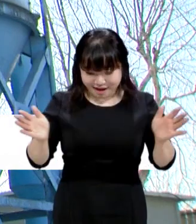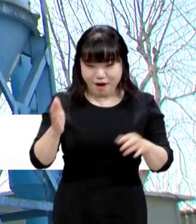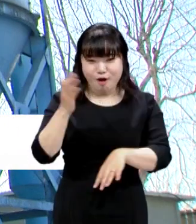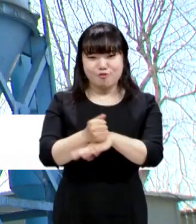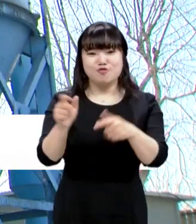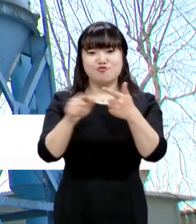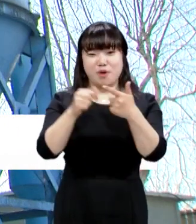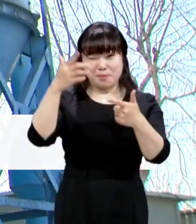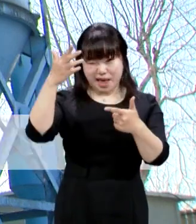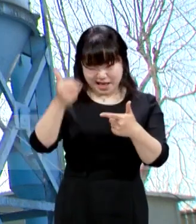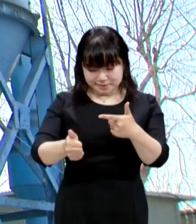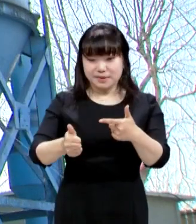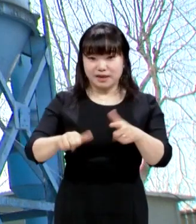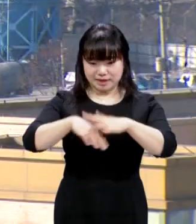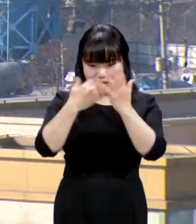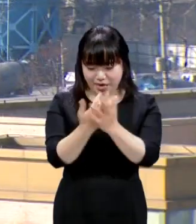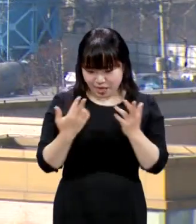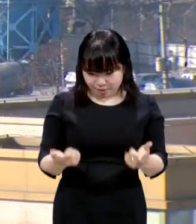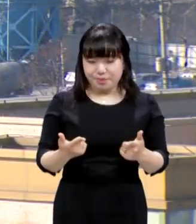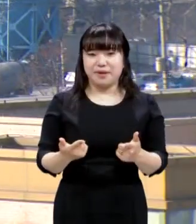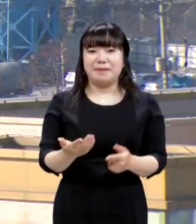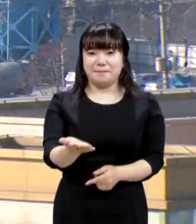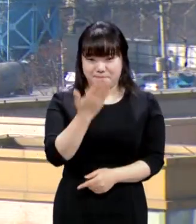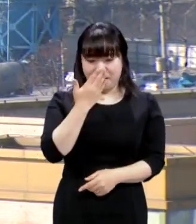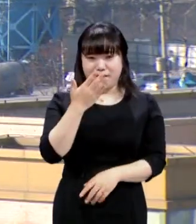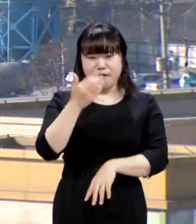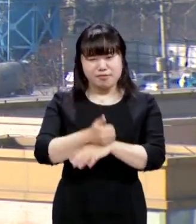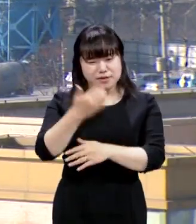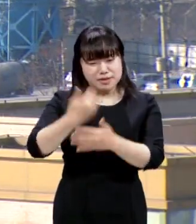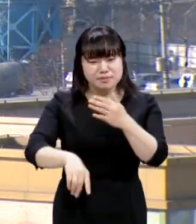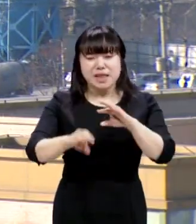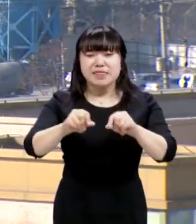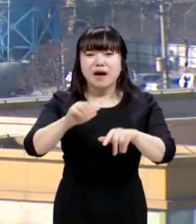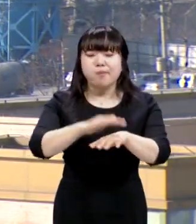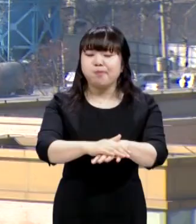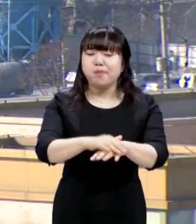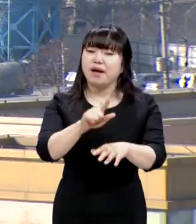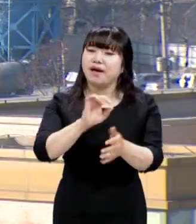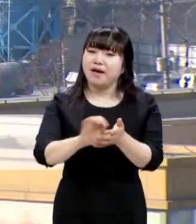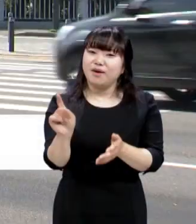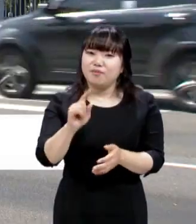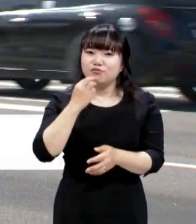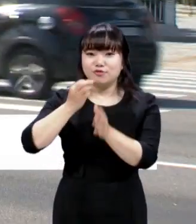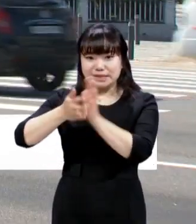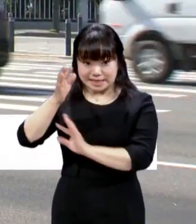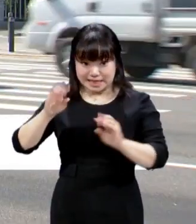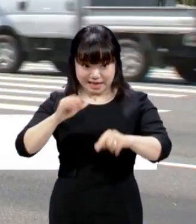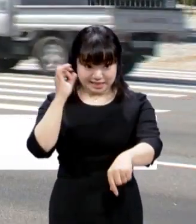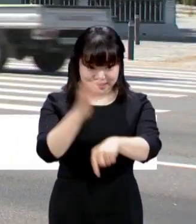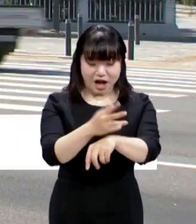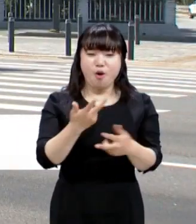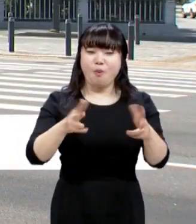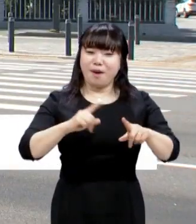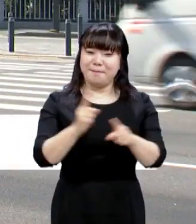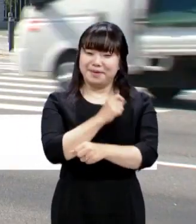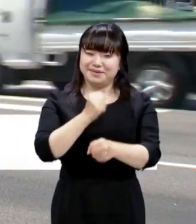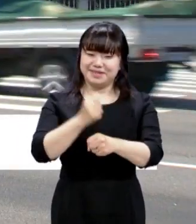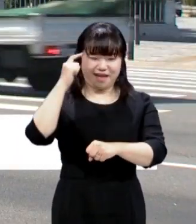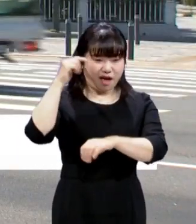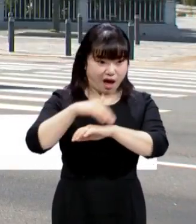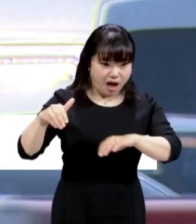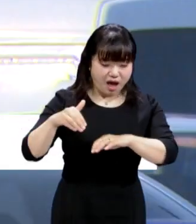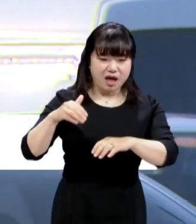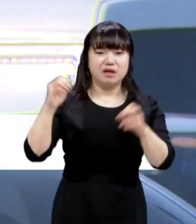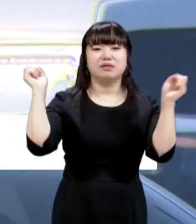전면 철거 가 이루어집니다 남은 문제는 부지 활용 당초 서울시가 부지를 매입해 공헌한다 는 계획은 무산되고